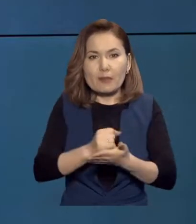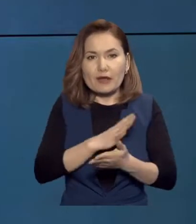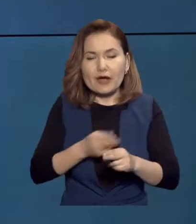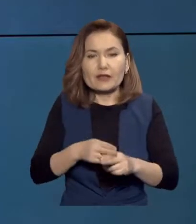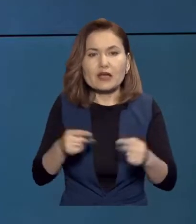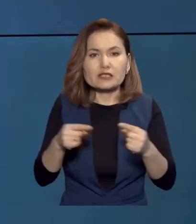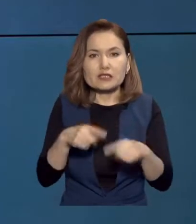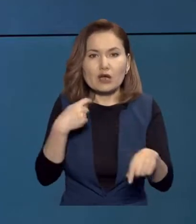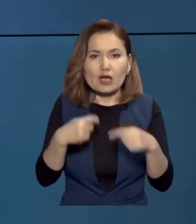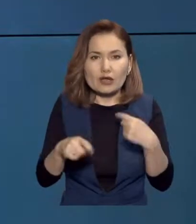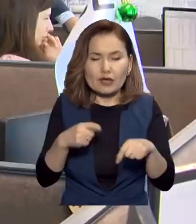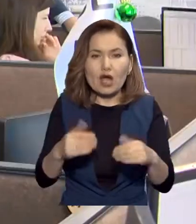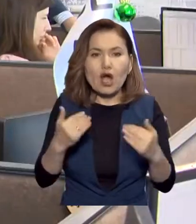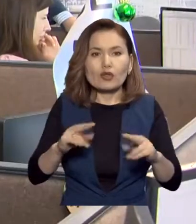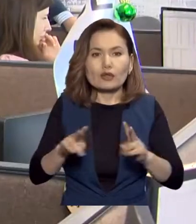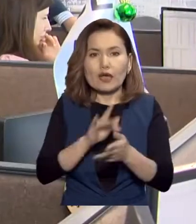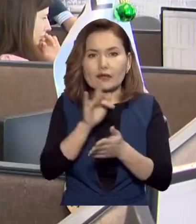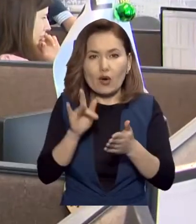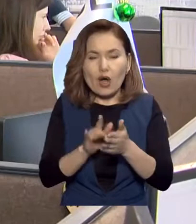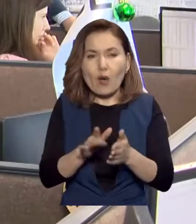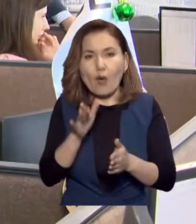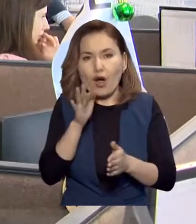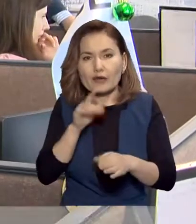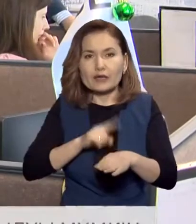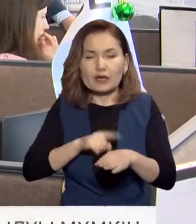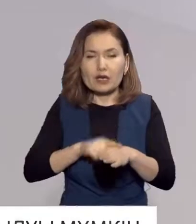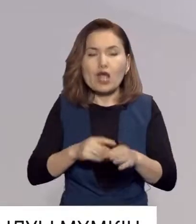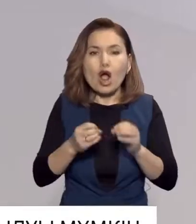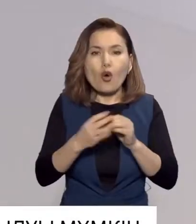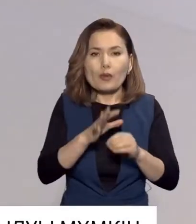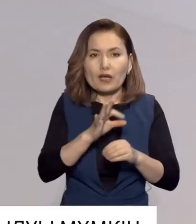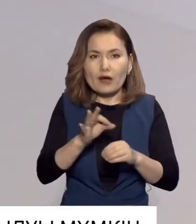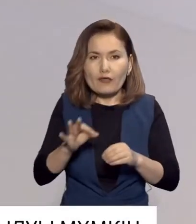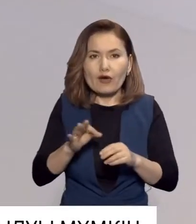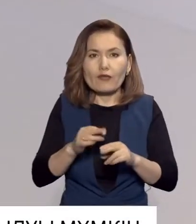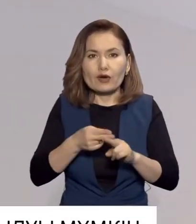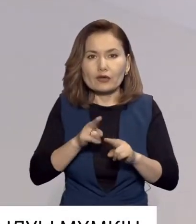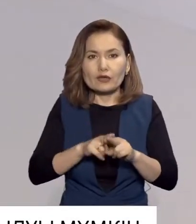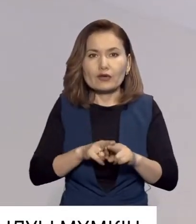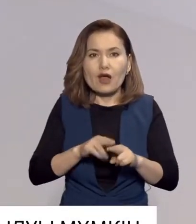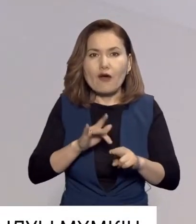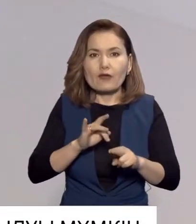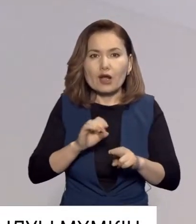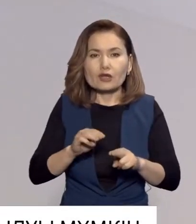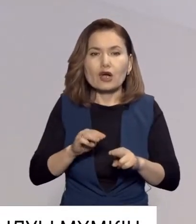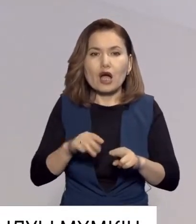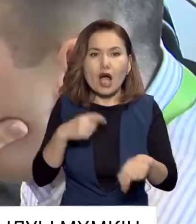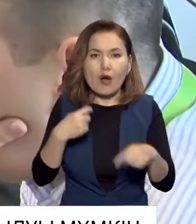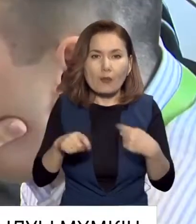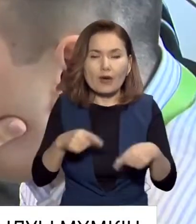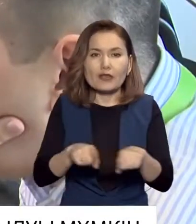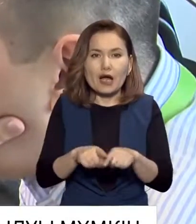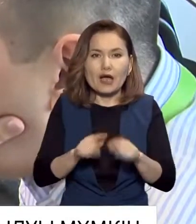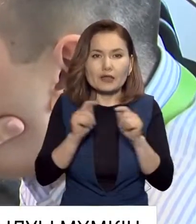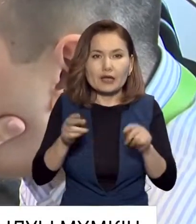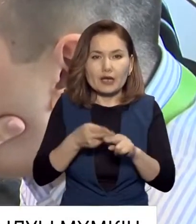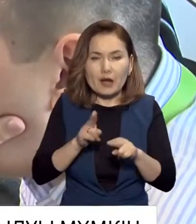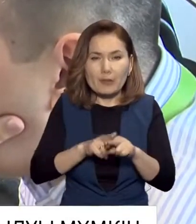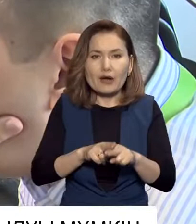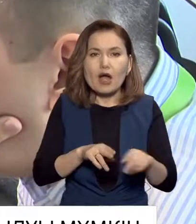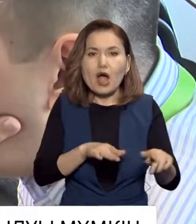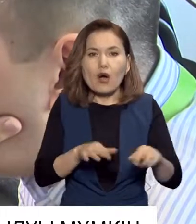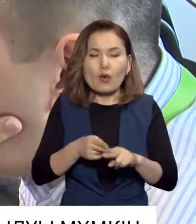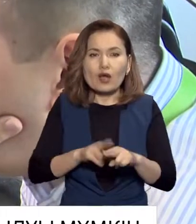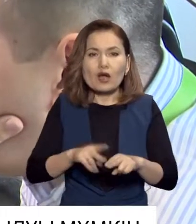қабылданды. Нақтыласақ, сауда-саттық бүгін Нұр-Султан уақытымен сағат 15:00-де Франкфурт аукционы форматында ашылады, бірақ бұл